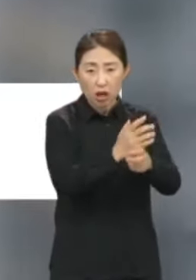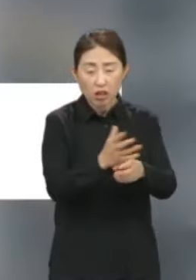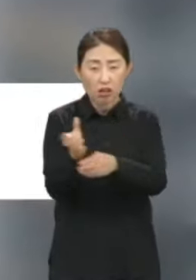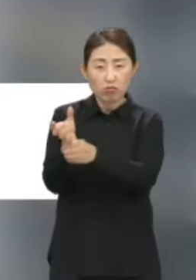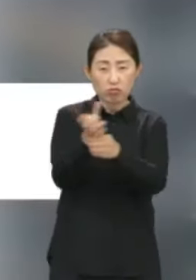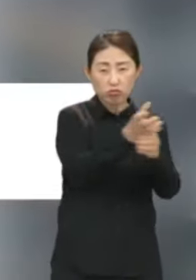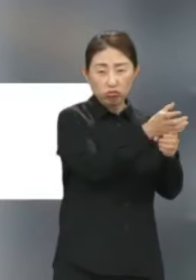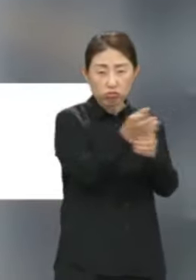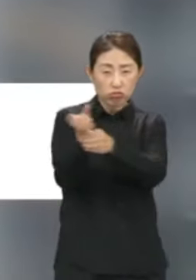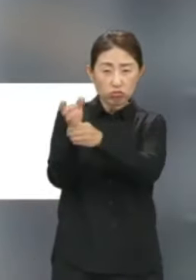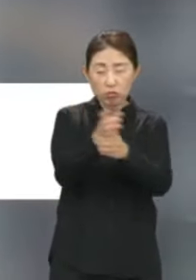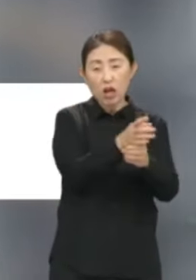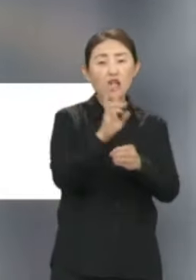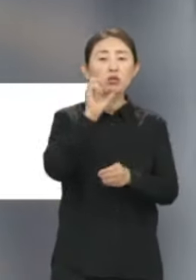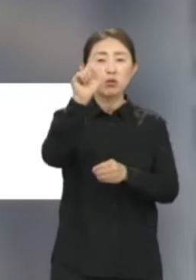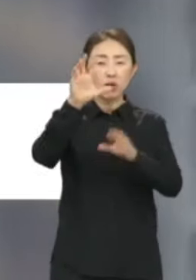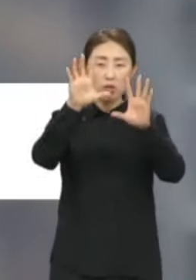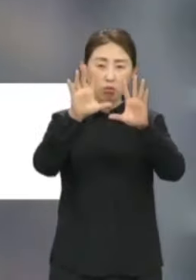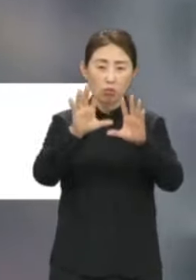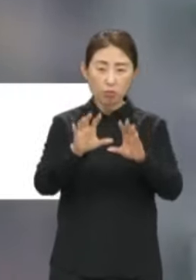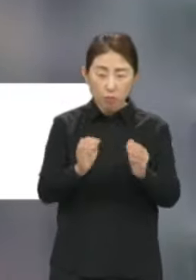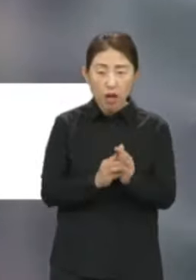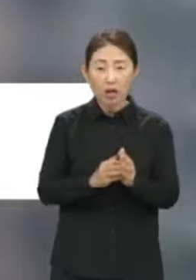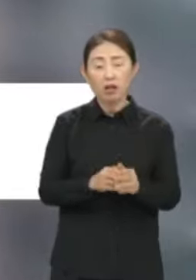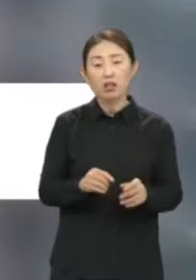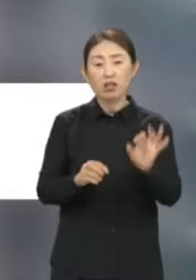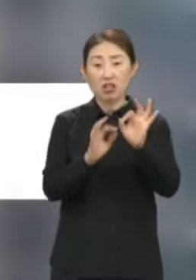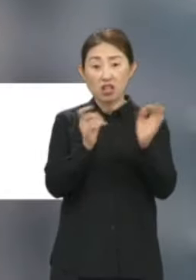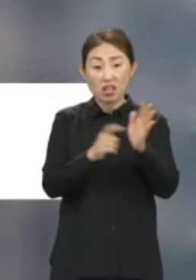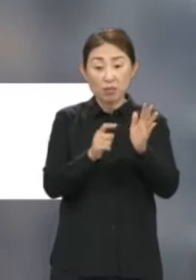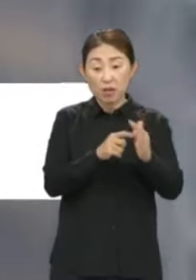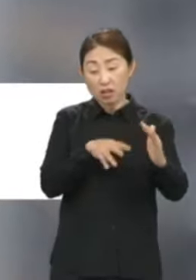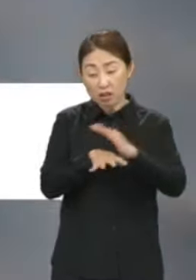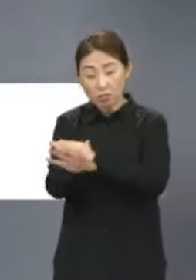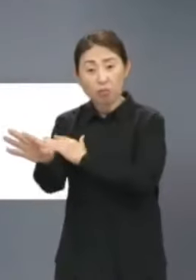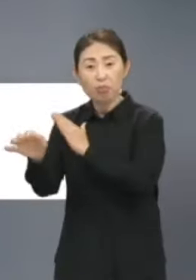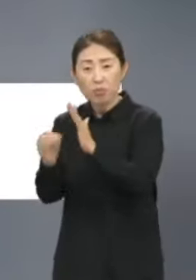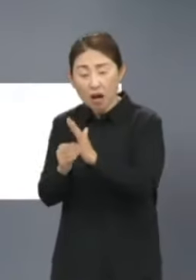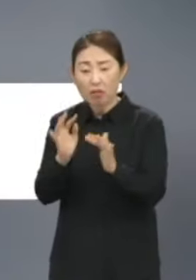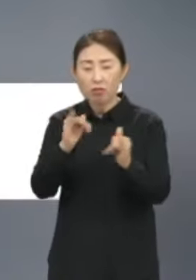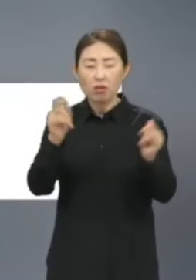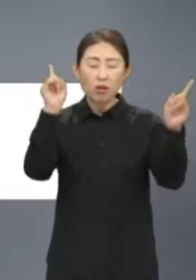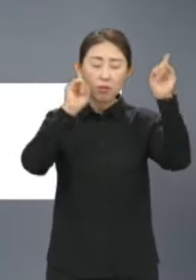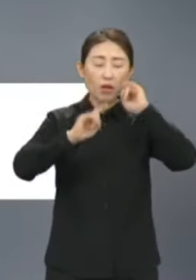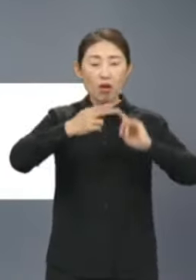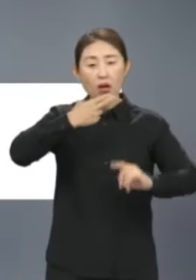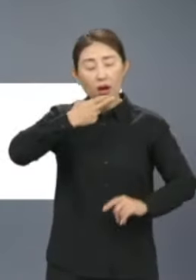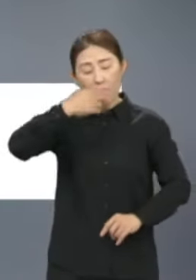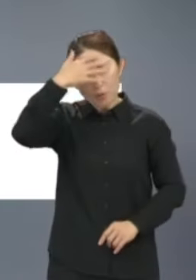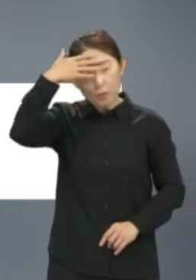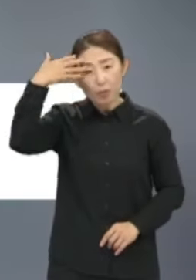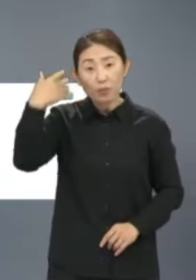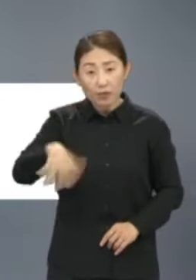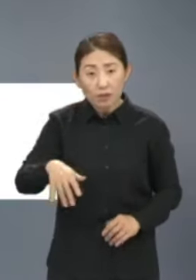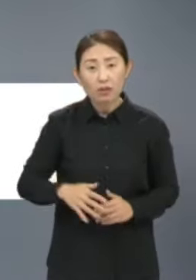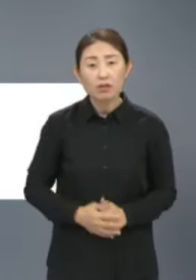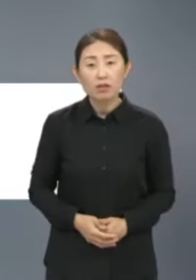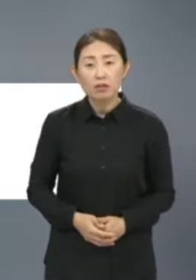불길을 잡았습니다. 이 불로 주민 10여 명이 긴급 대피했고 다행히 인명피해는 접수되지